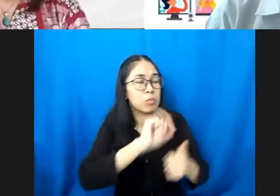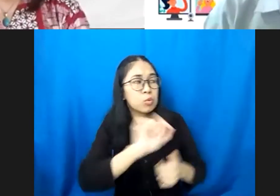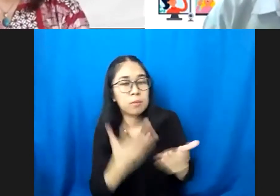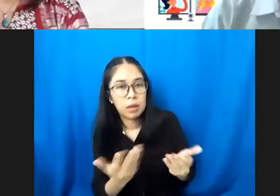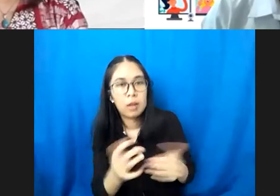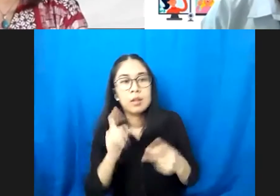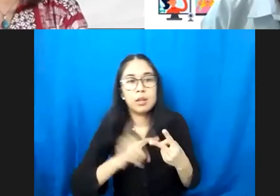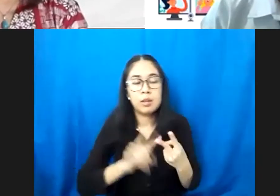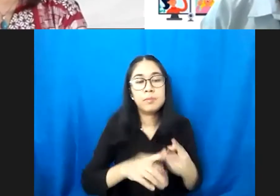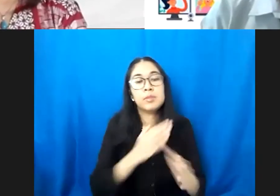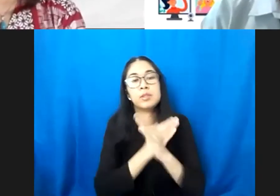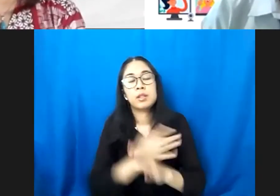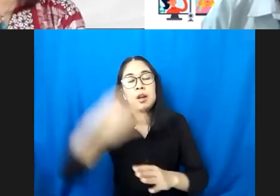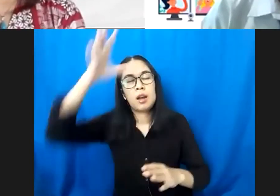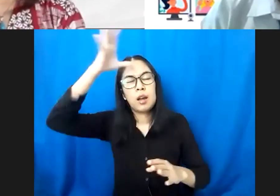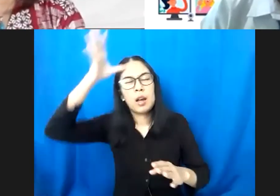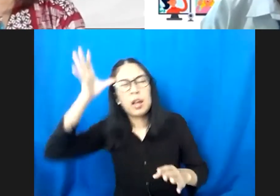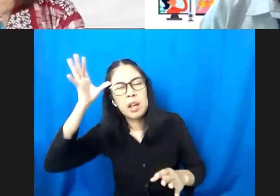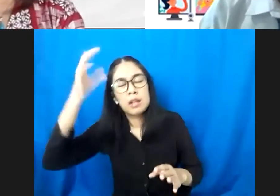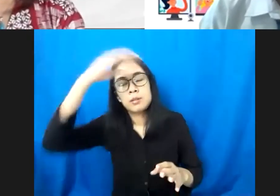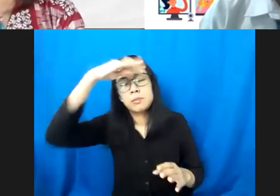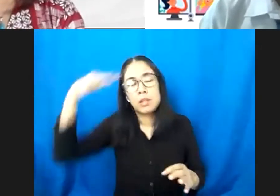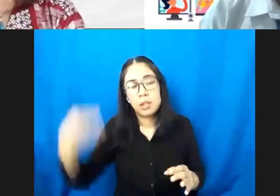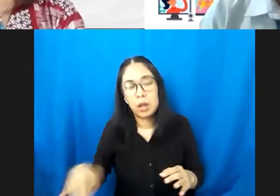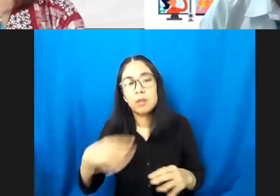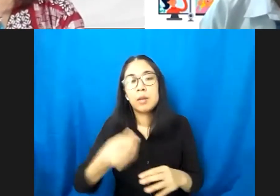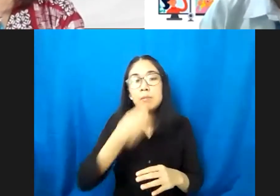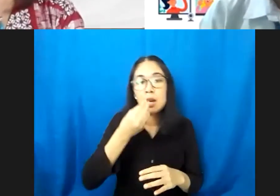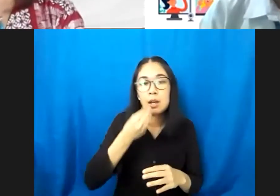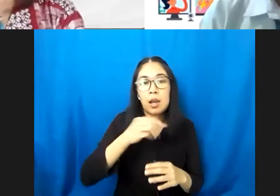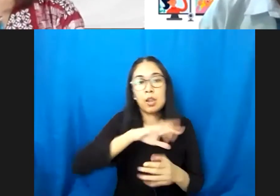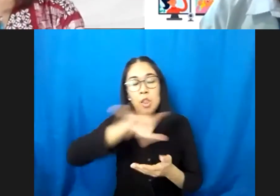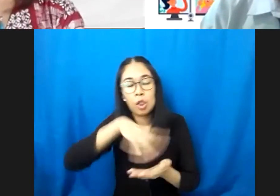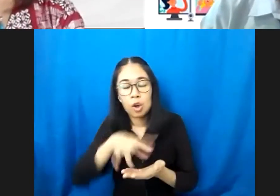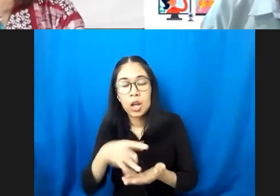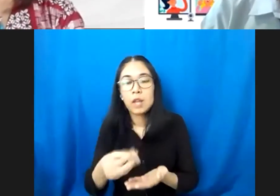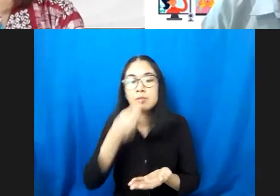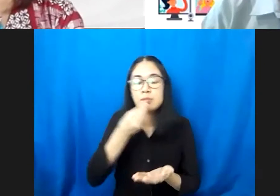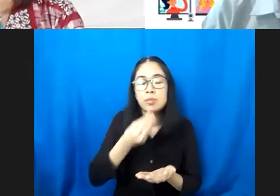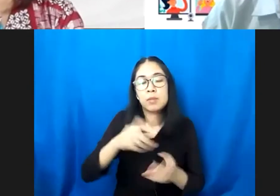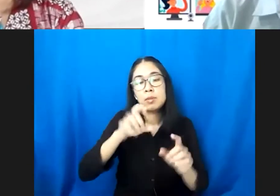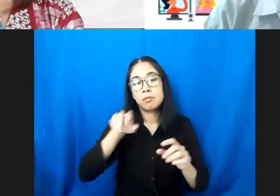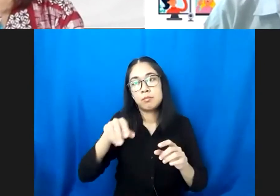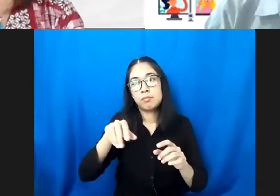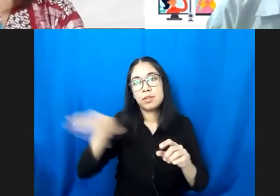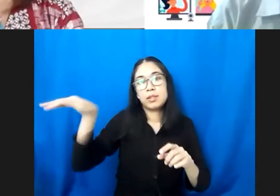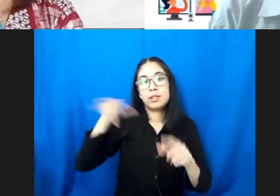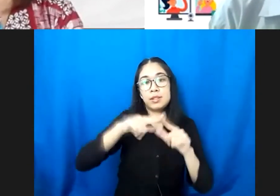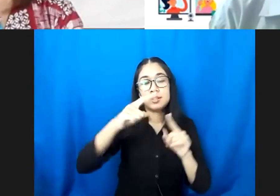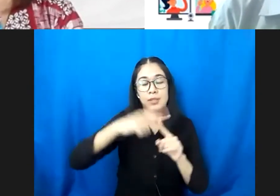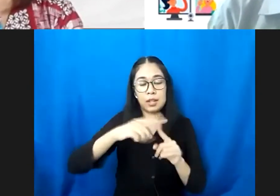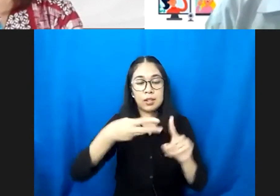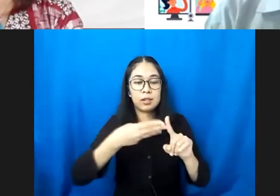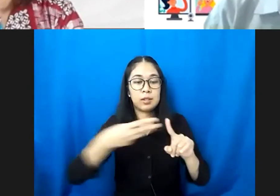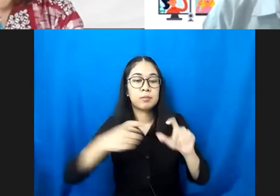anemia, yaitu dengan cara makan makanan lokal yang kaya zat besi dan minum tablet tambah darah 1 minggu 1